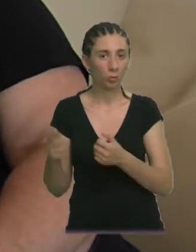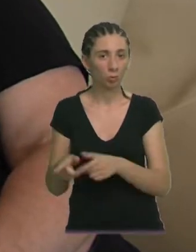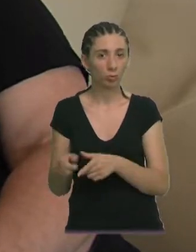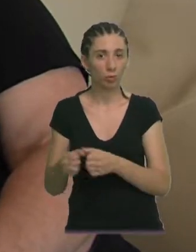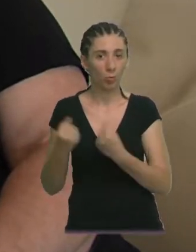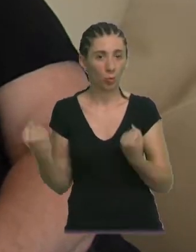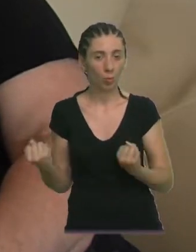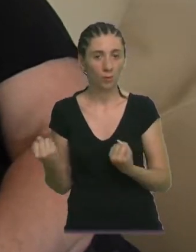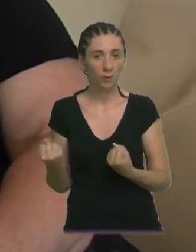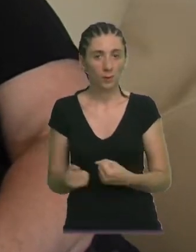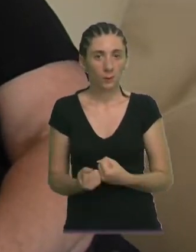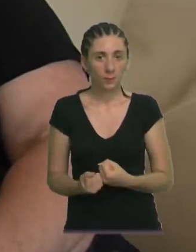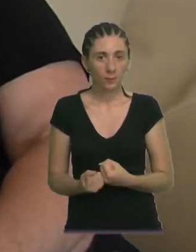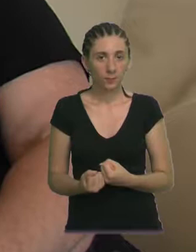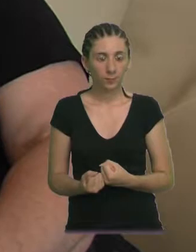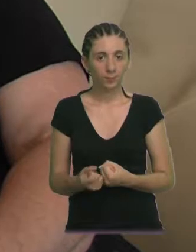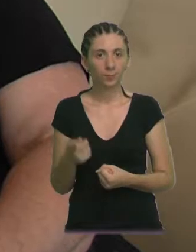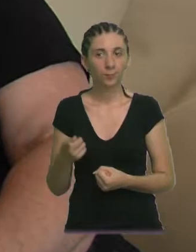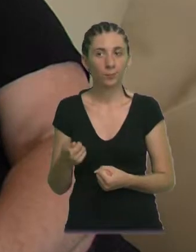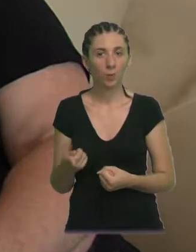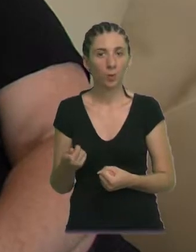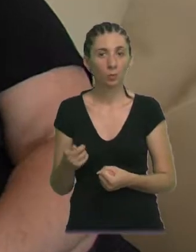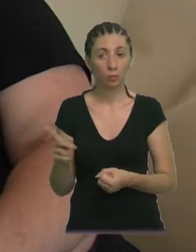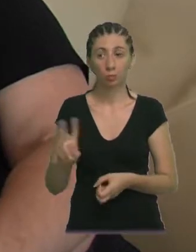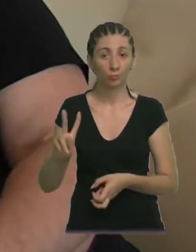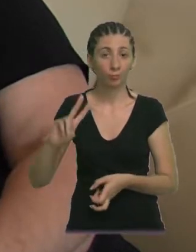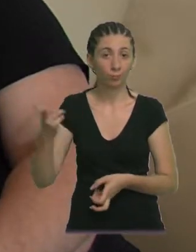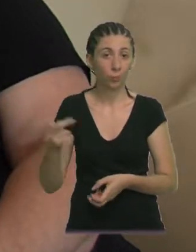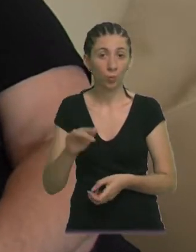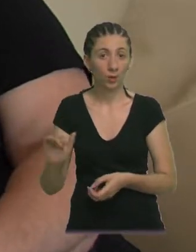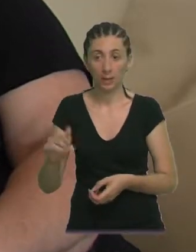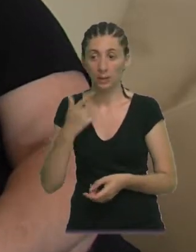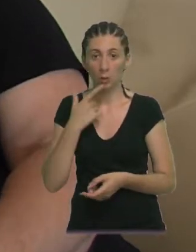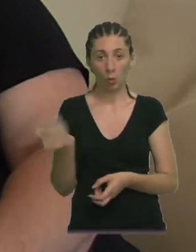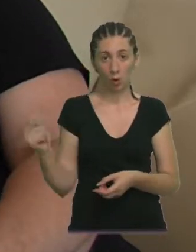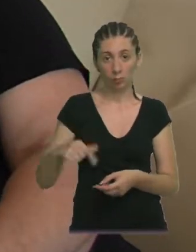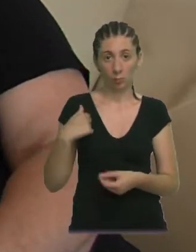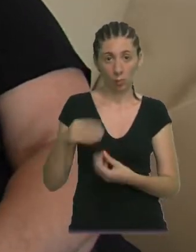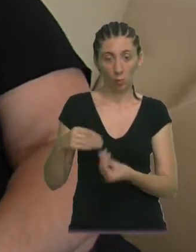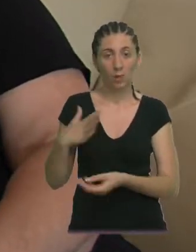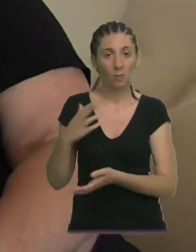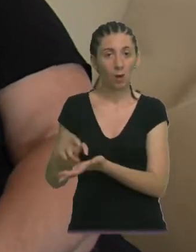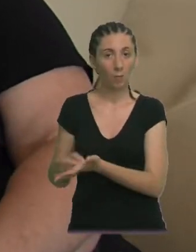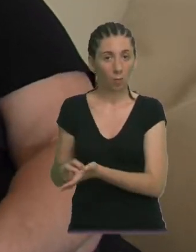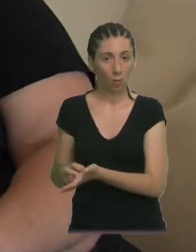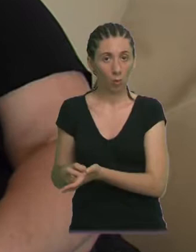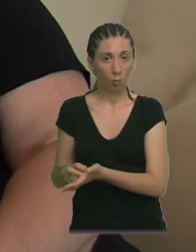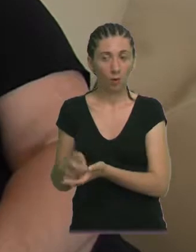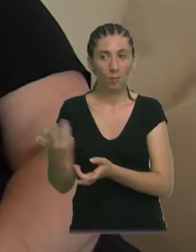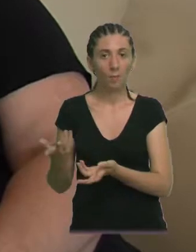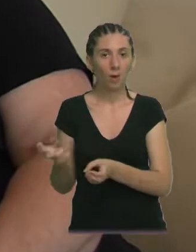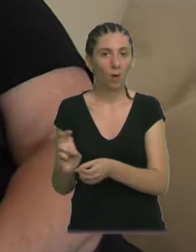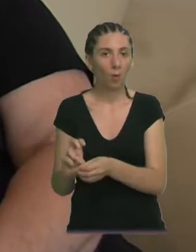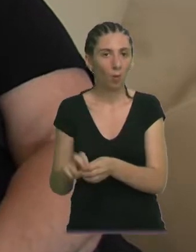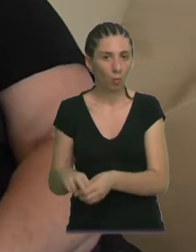teškoćama u razvoju su to tuđa djeca koja su došla u moju obitelj, imaju problema da se